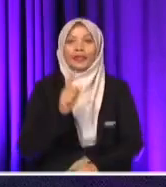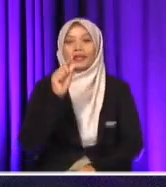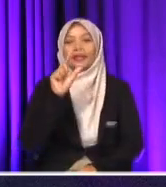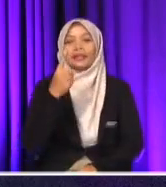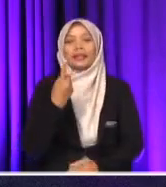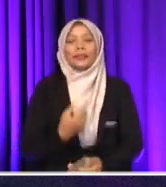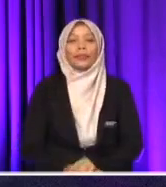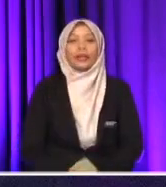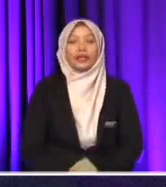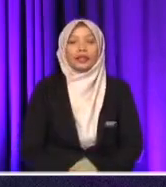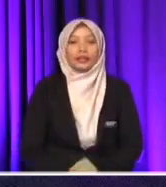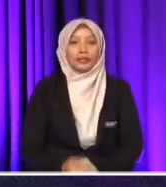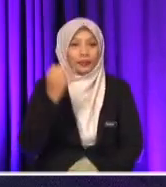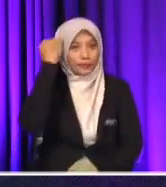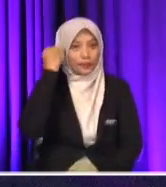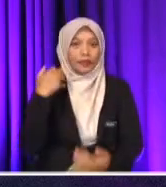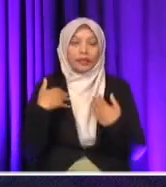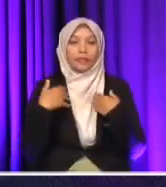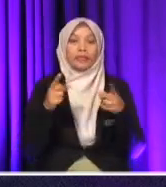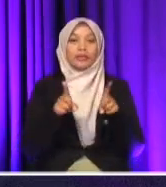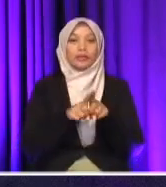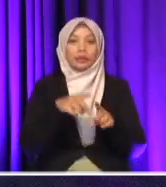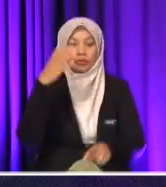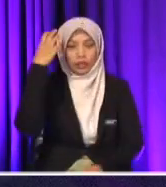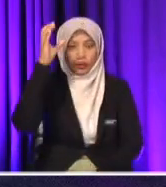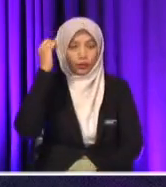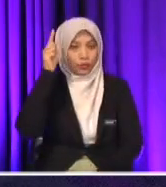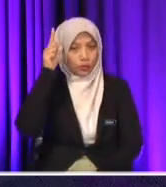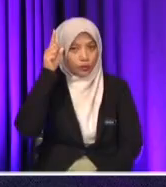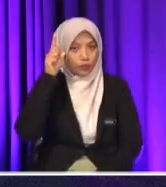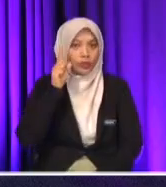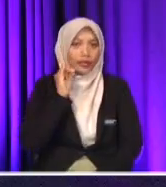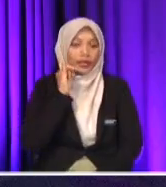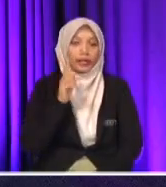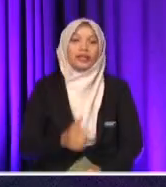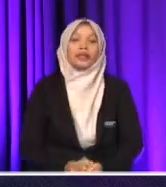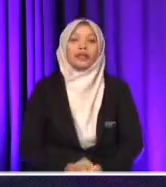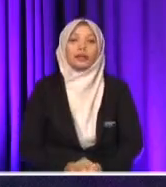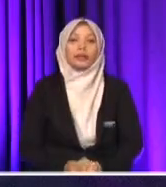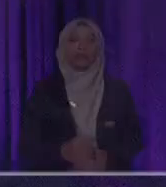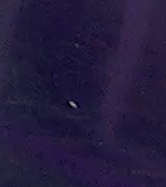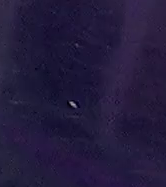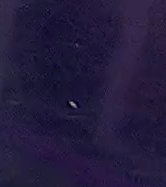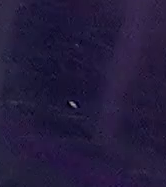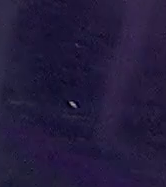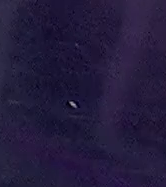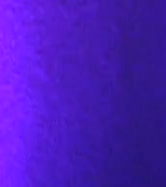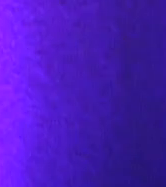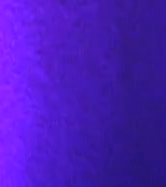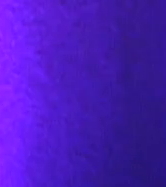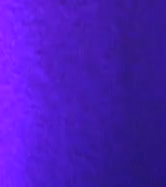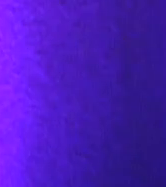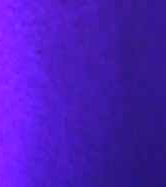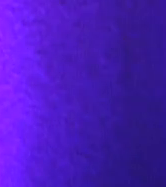hari ini kita bersama-sama dengan Cikgu Laili dalam Sukses SPM 2022 dan kita bersama-sama dengan juru bahasa kita iaitu daripada SK